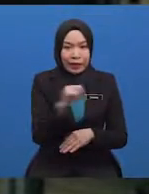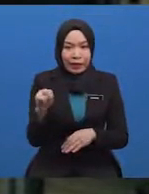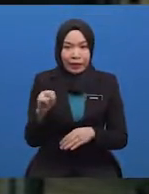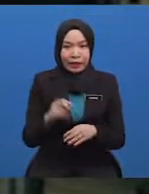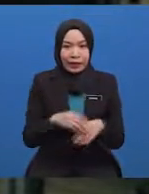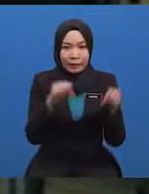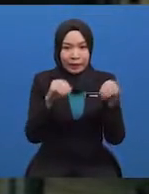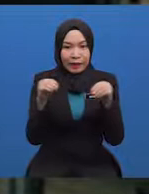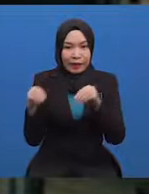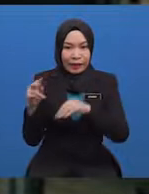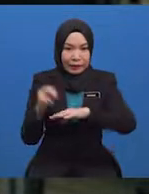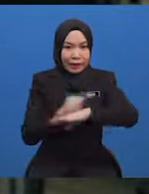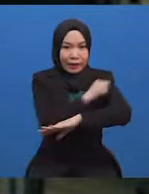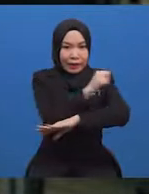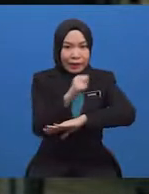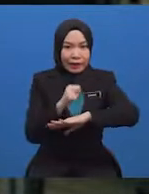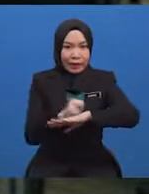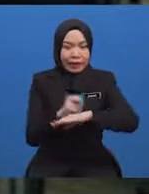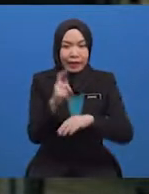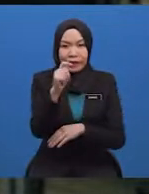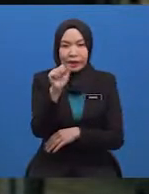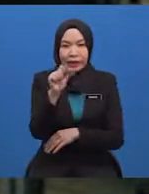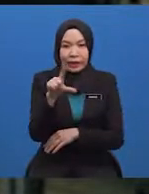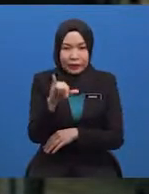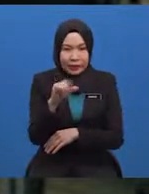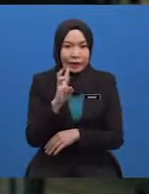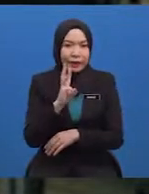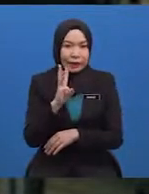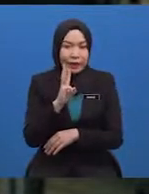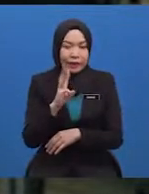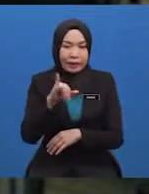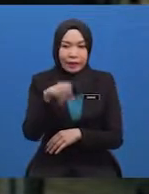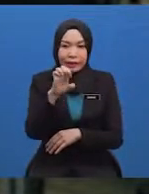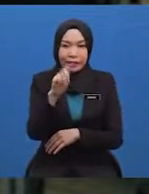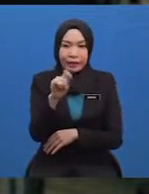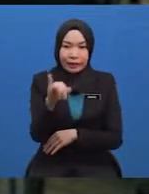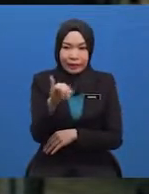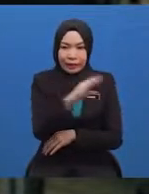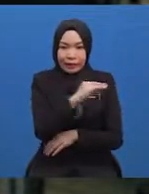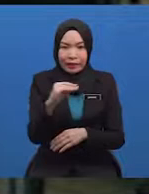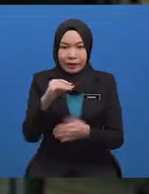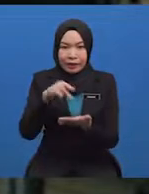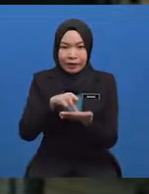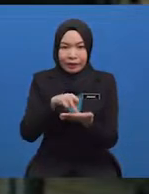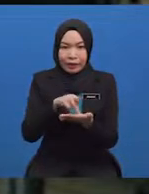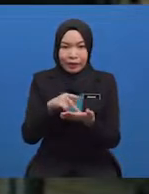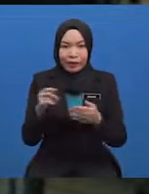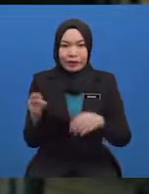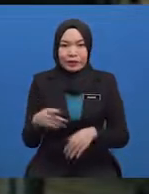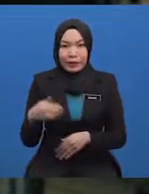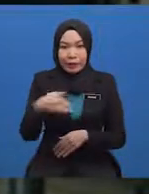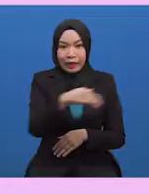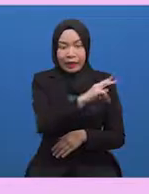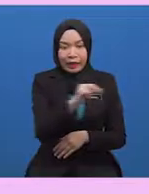empangan pengairan madah dan kadar, jeti pendaratan, pusat perikanan serta pusat